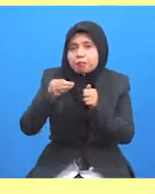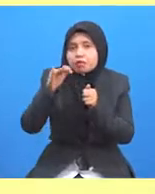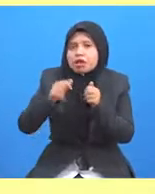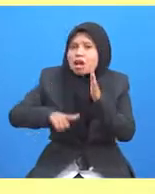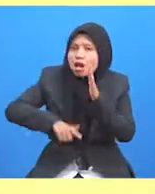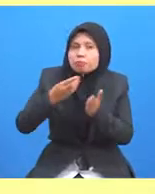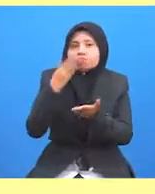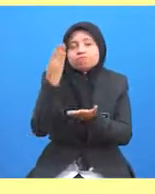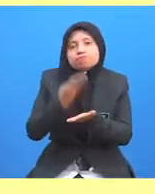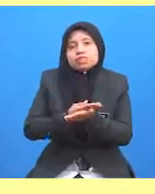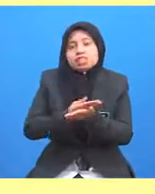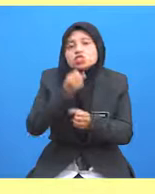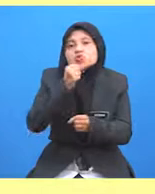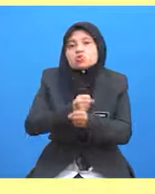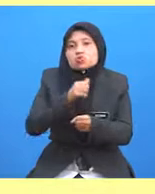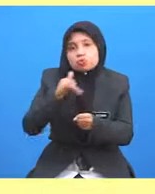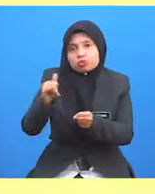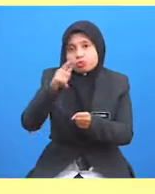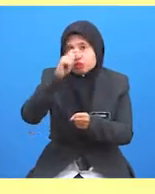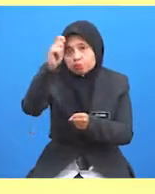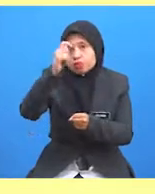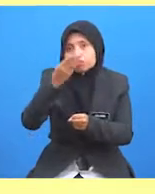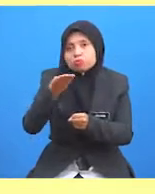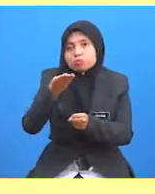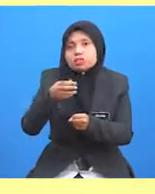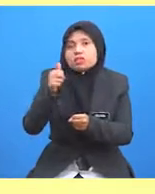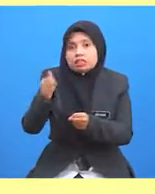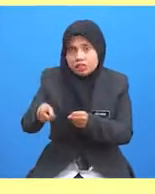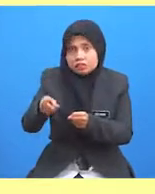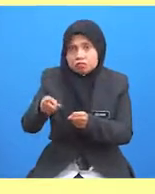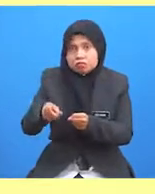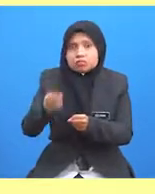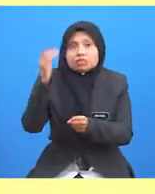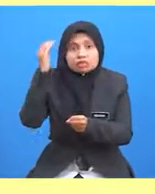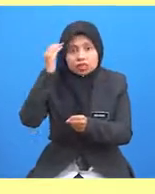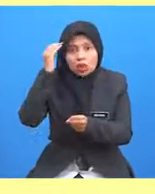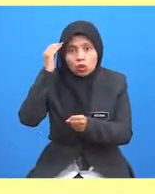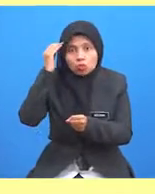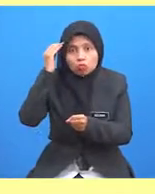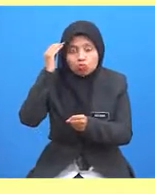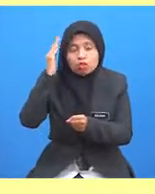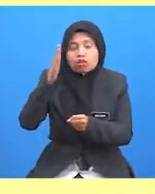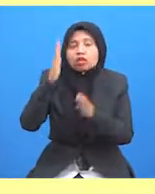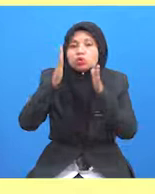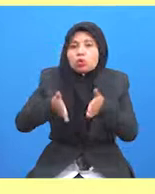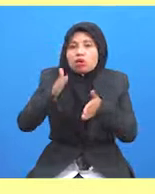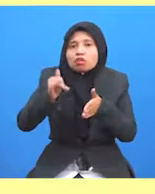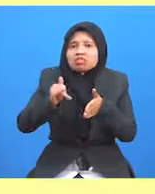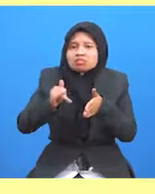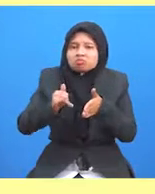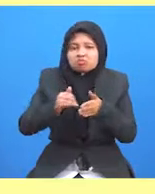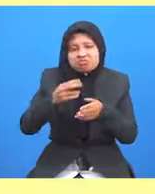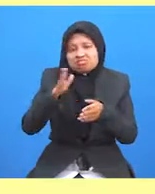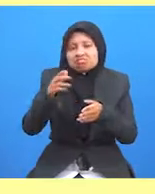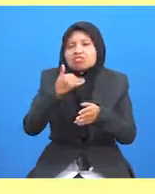baik. Sesungguhnya Tuhanmu dialah jua yang lebih mengetahui akan orang yang sesat dari